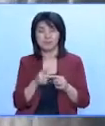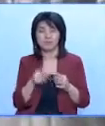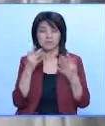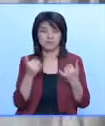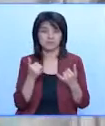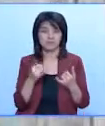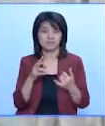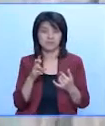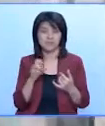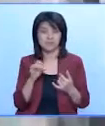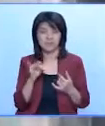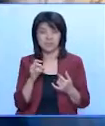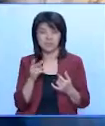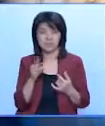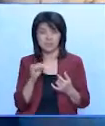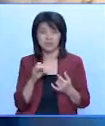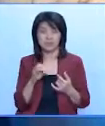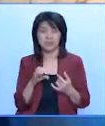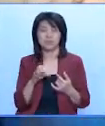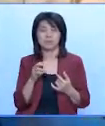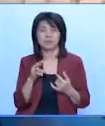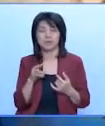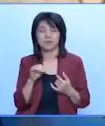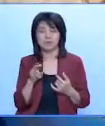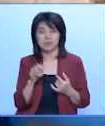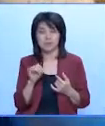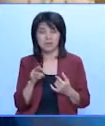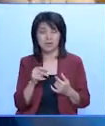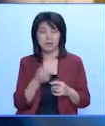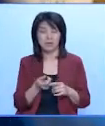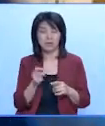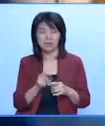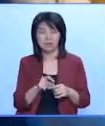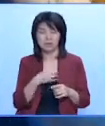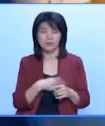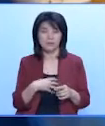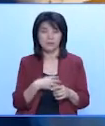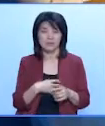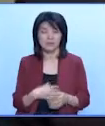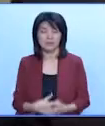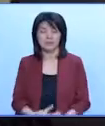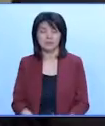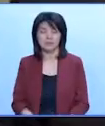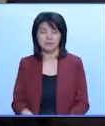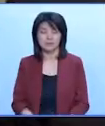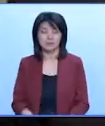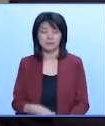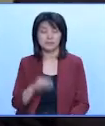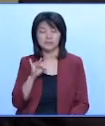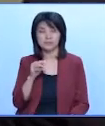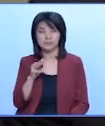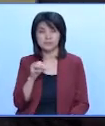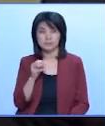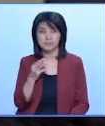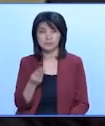бацилус препараты өте тиімді. Ол басқа жануарға зиян келтірмейді, дер нәсілдерді ғана улайтын көрінеді. Ертіс развивается на